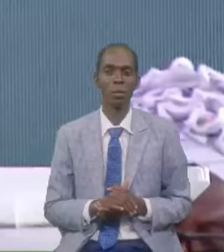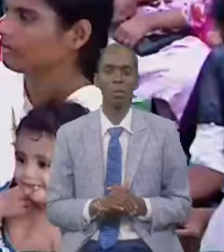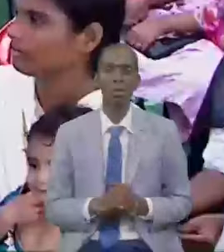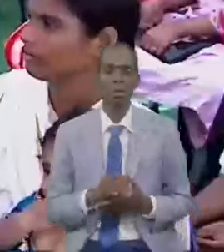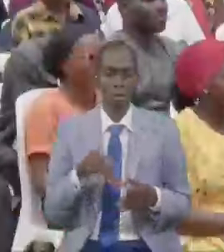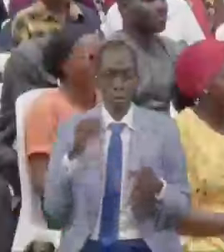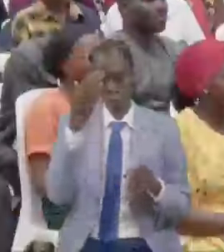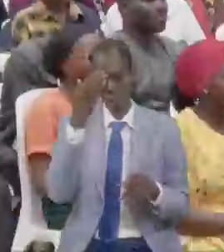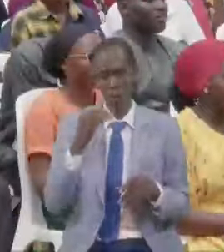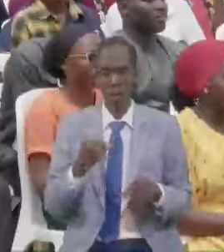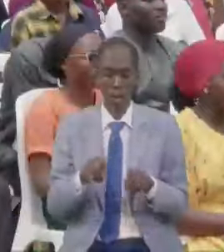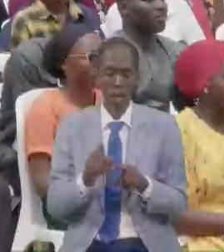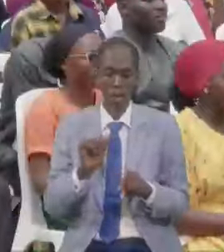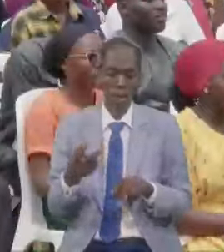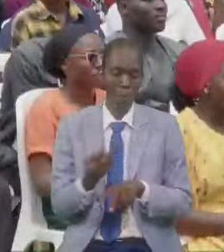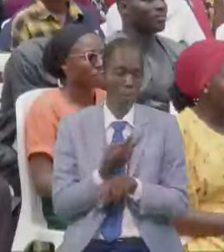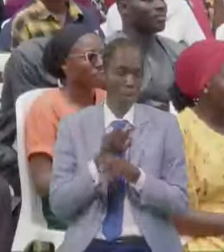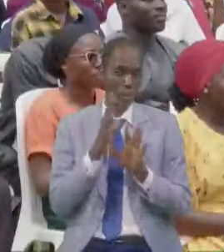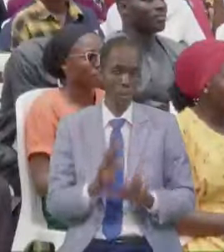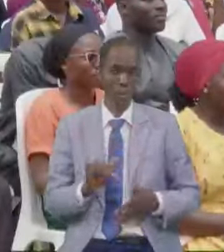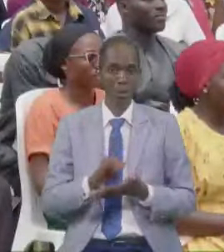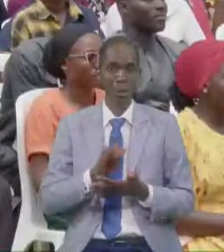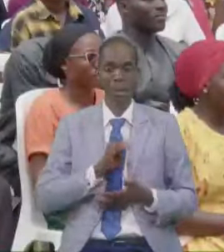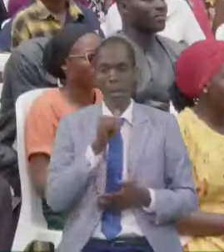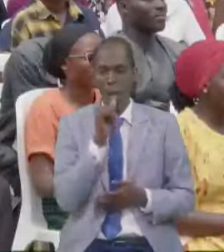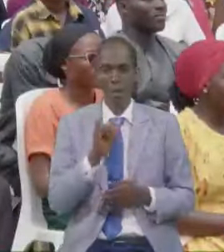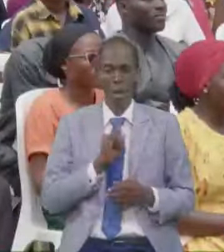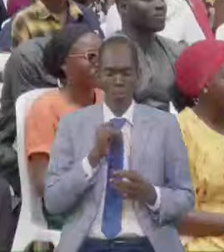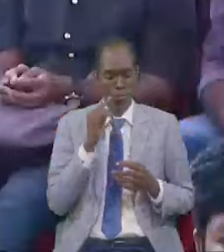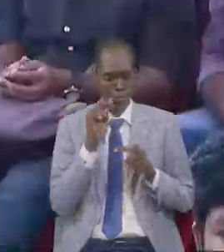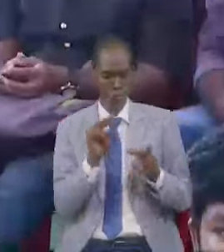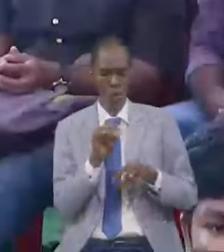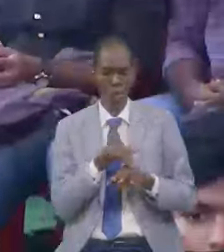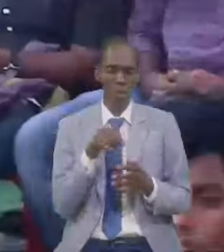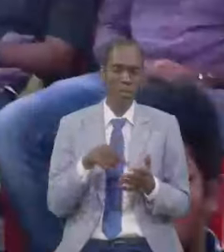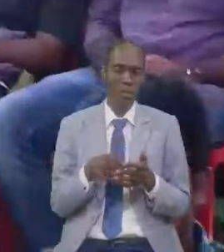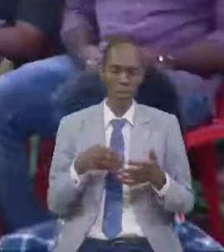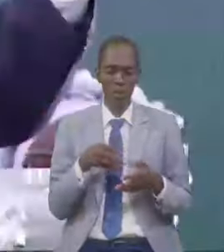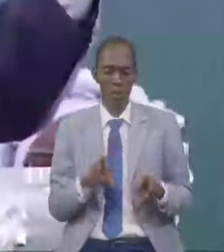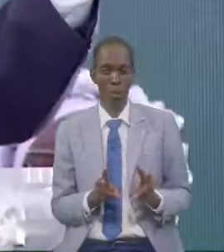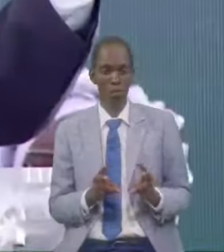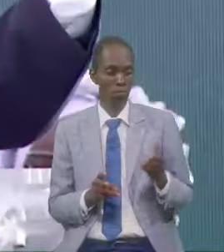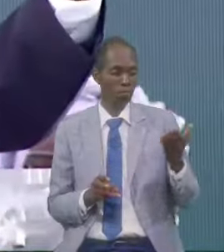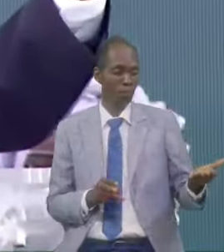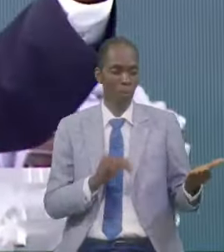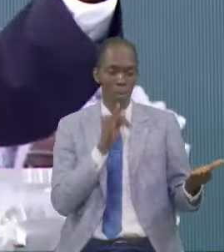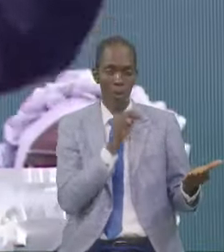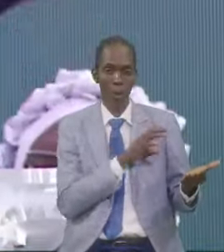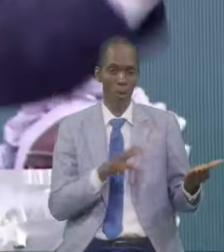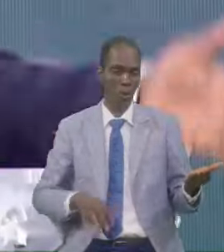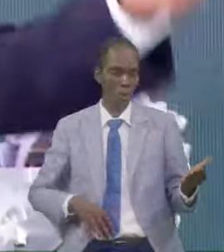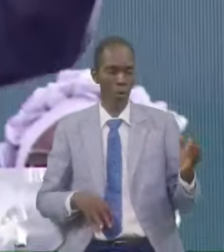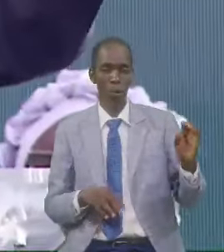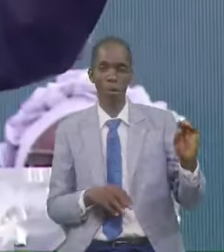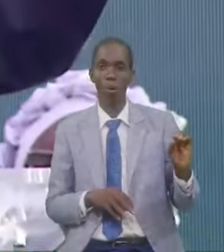అప్పుడు నేను ఒక లెక్కల మాస్టర్ గా ఉన్నా. ఆ విధంగా పనిచేశాను. Here is Christ, ఇక్కడేమో క్రీస్తు whole, ఆయన ఒక్కడిగా.